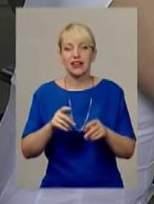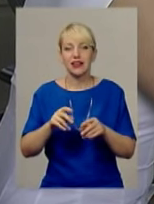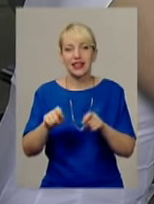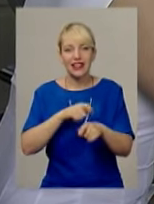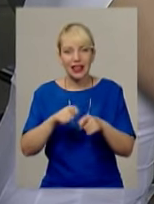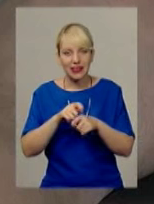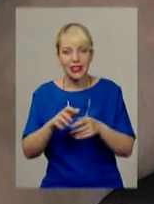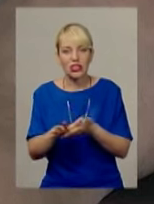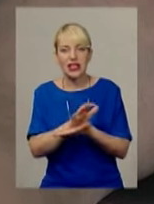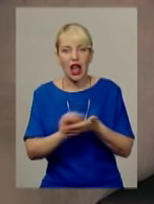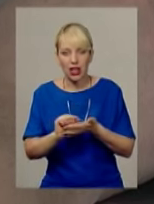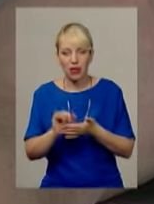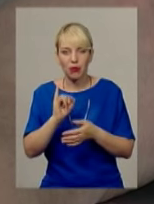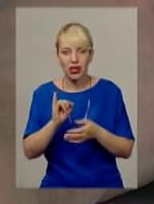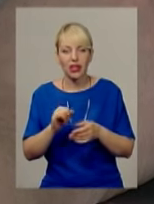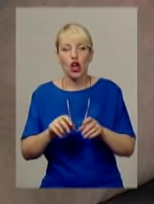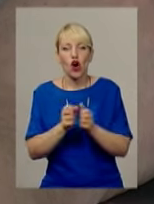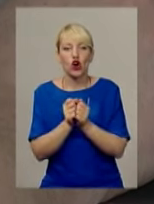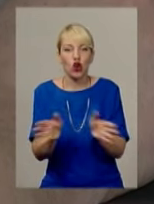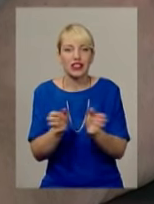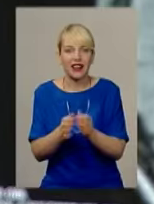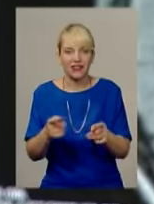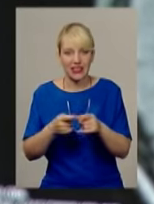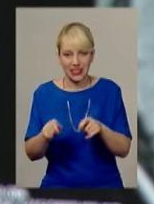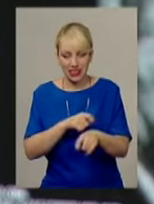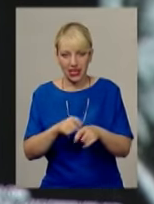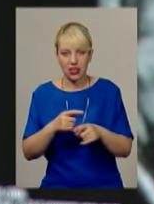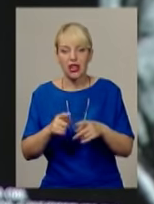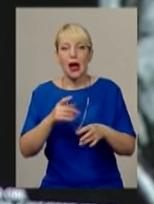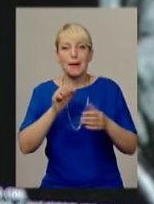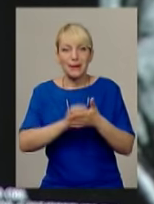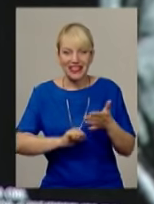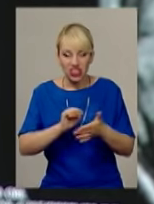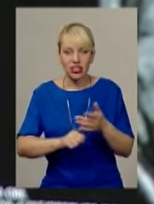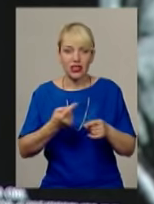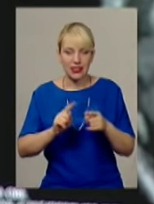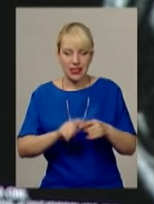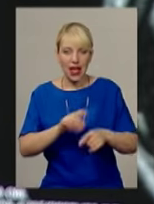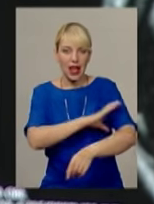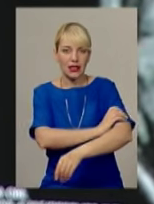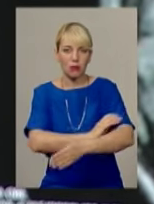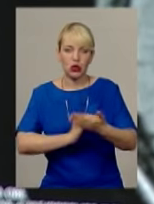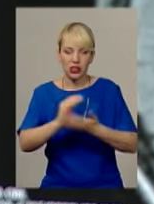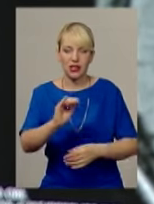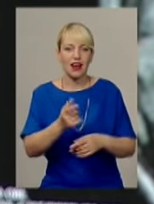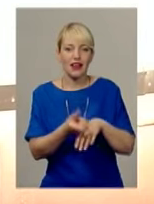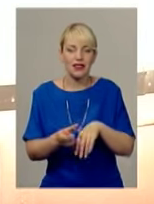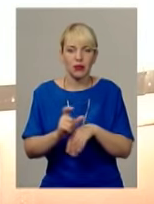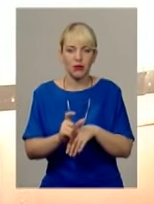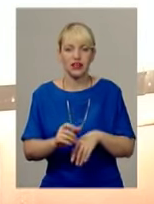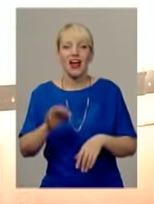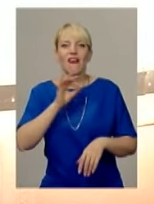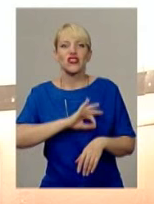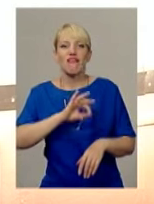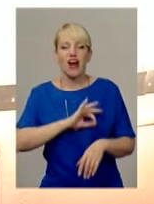їх закупорювання. Причин виникнення інсульту доволі багато. Основні серед них – це гіпертонія і надмірне вживання алкоголю.